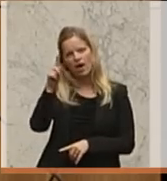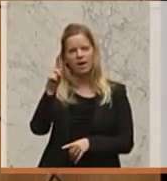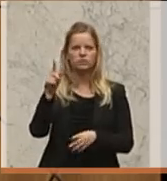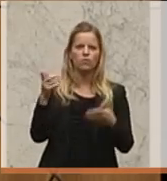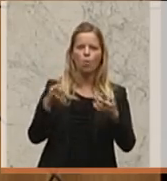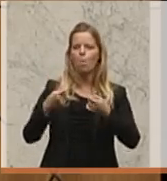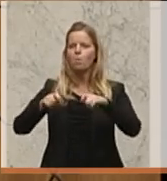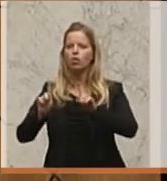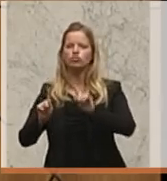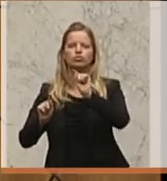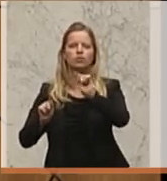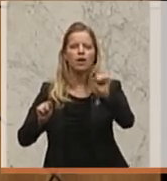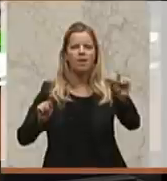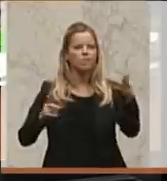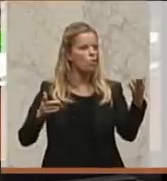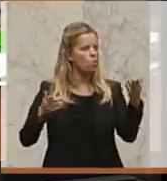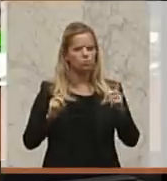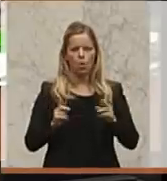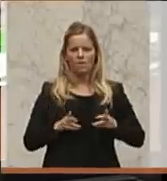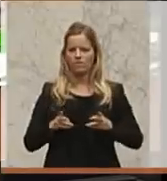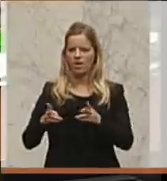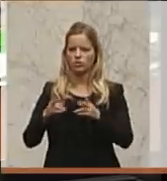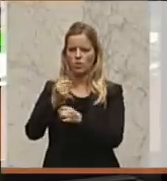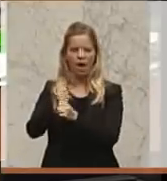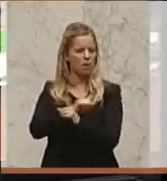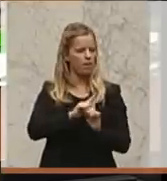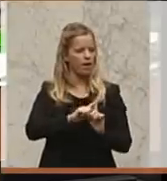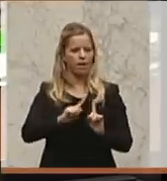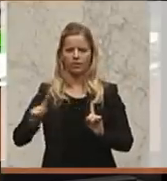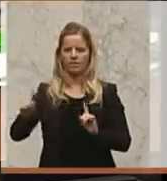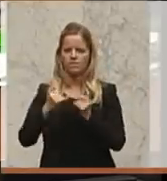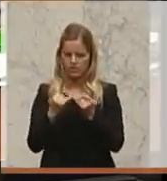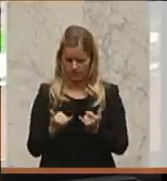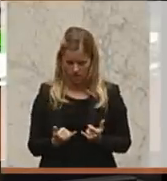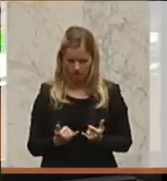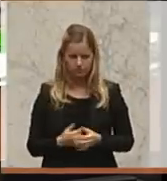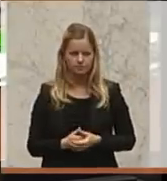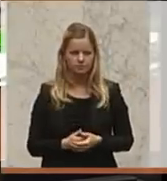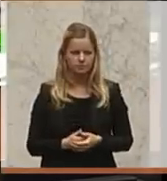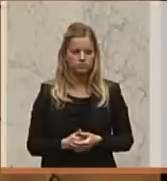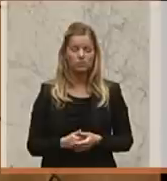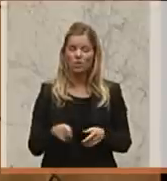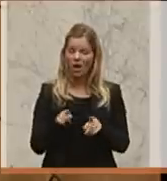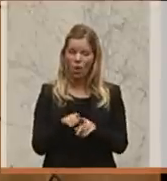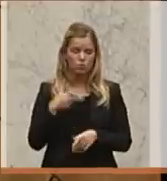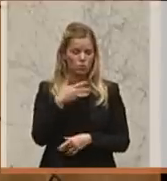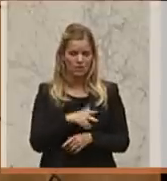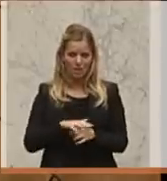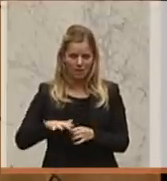nächsten Zeit sinnvoll der Weg zur Arbeit beispielsweise darstellen. Und natürlich auch im Sozialbereich,